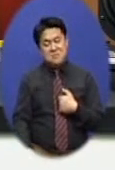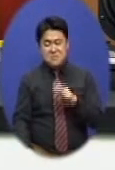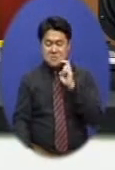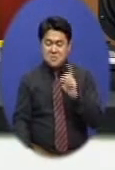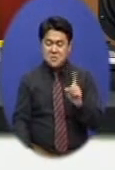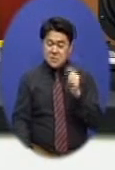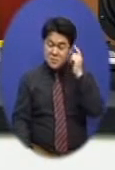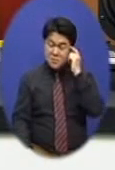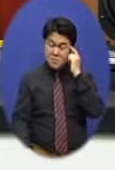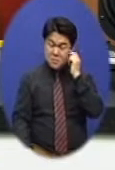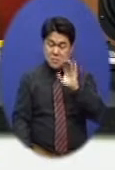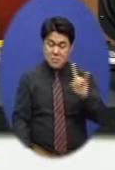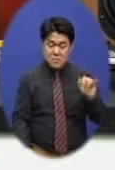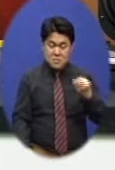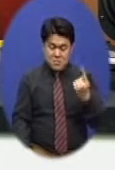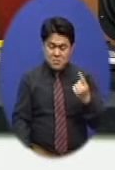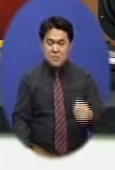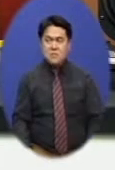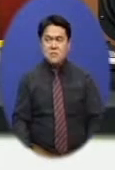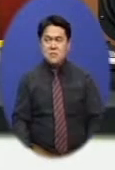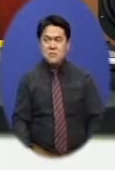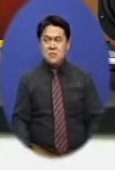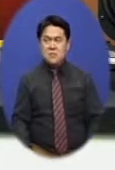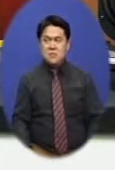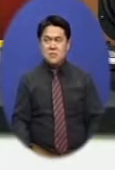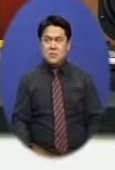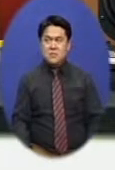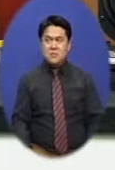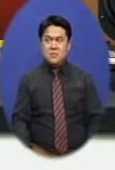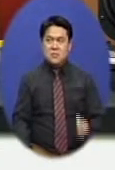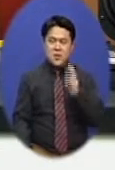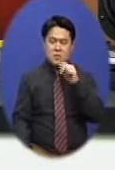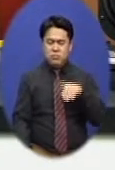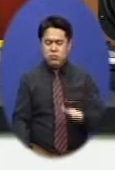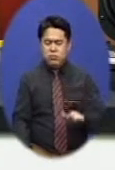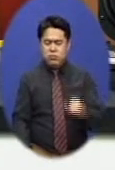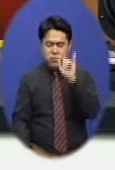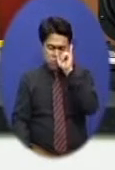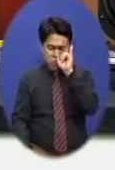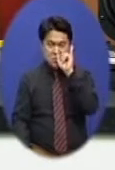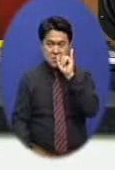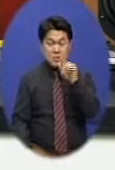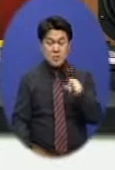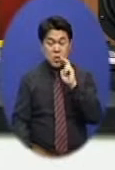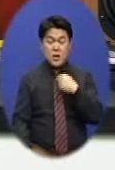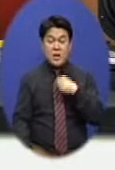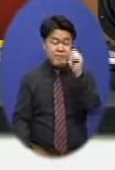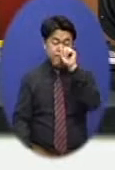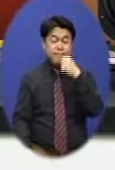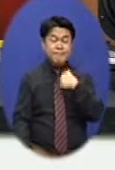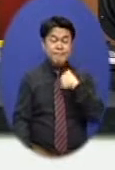부르는 게 이제 배호. 네. 예, 이 이제 저음이면서도 또 아, 예, 그런 쪽을.